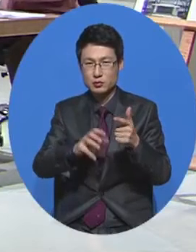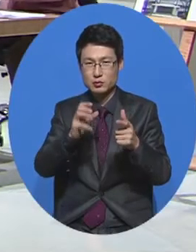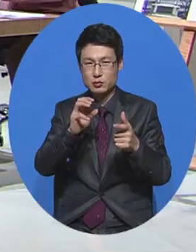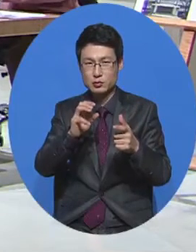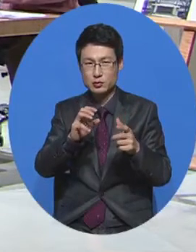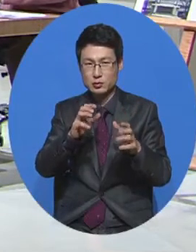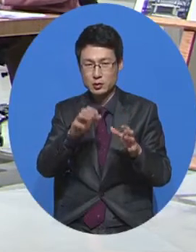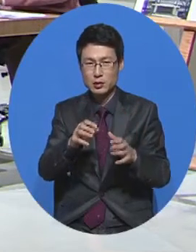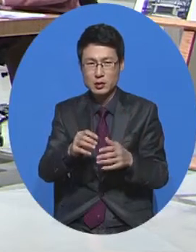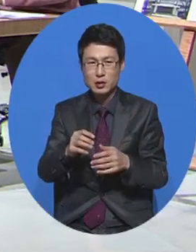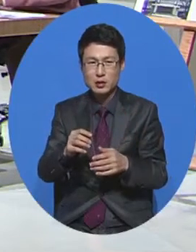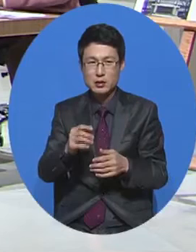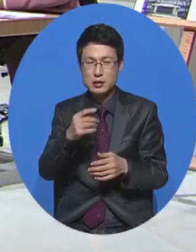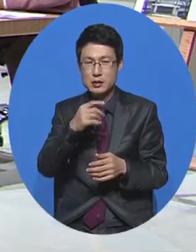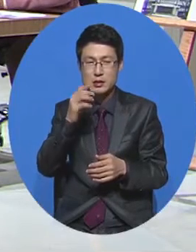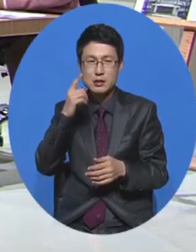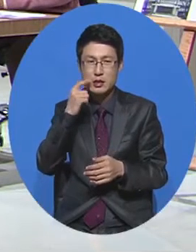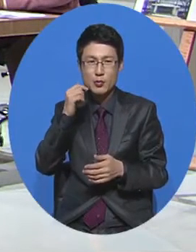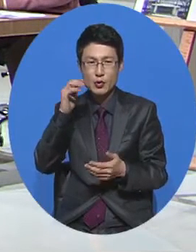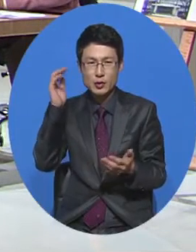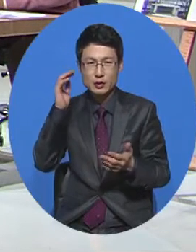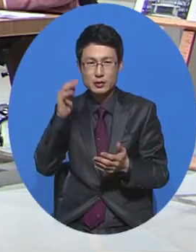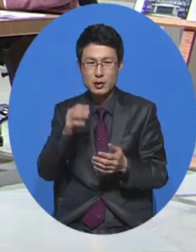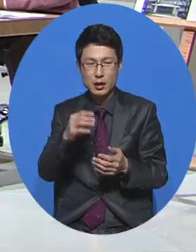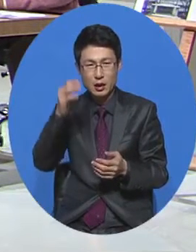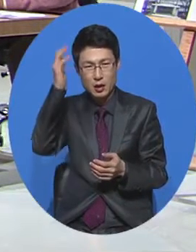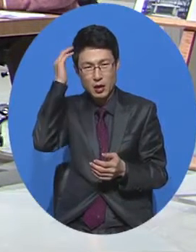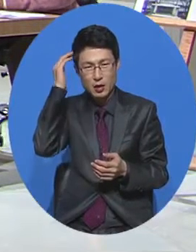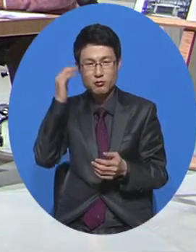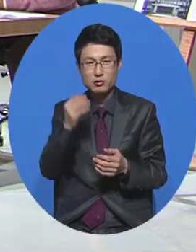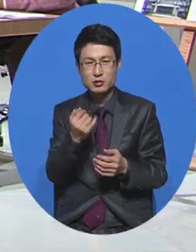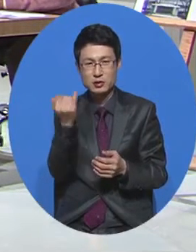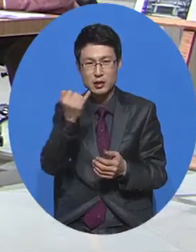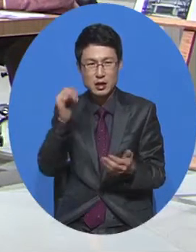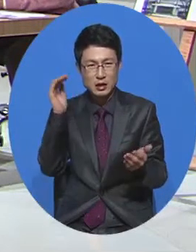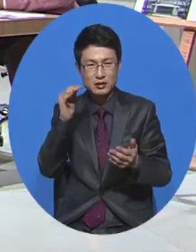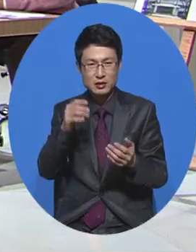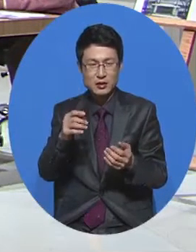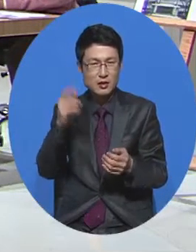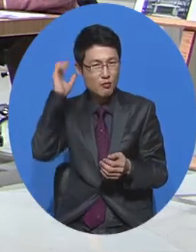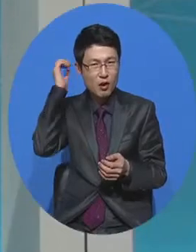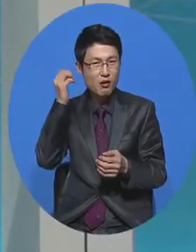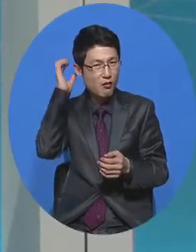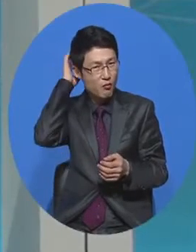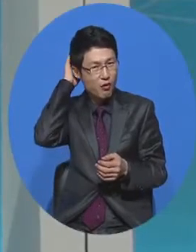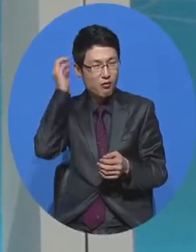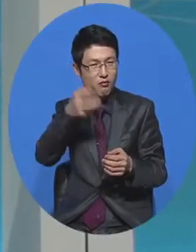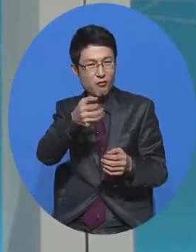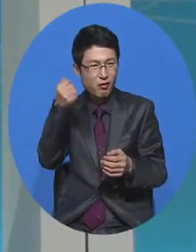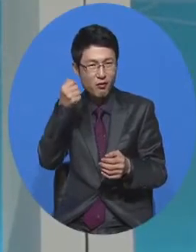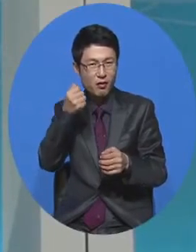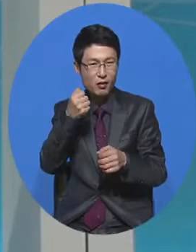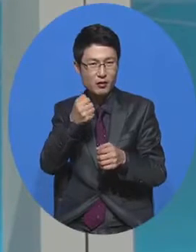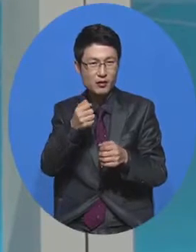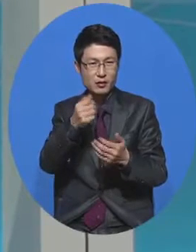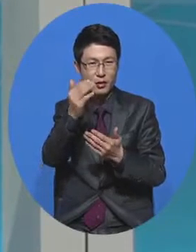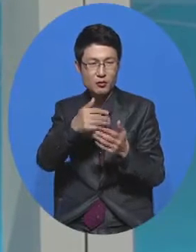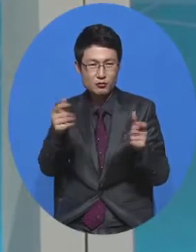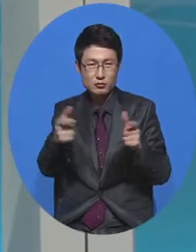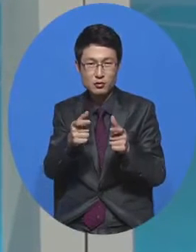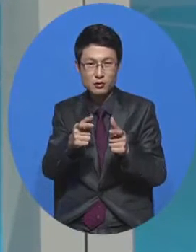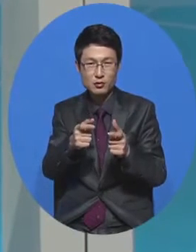남학생들이 한국인 여학생 의 댕기 머리를 담겨 있기 때문에 일어난 것처럼 그 배경을 축소하고 있는데요 뭐